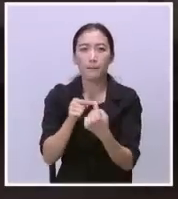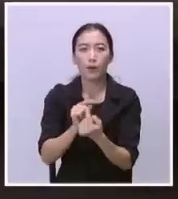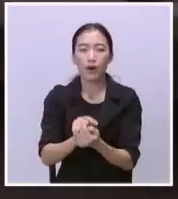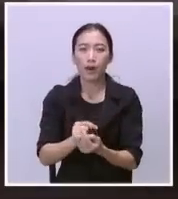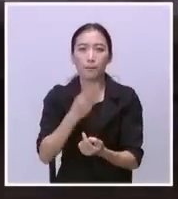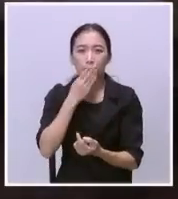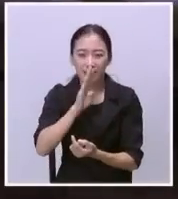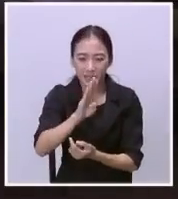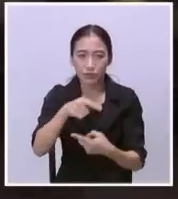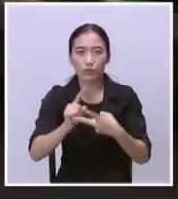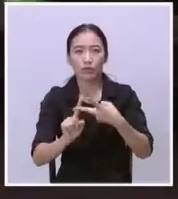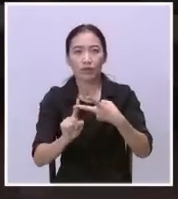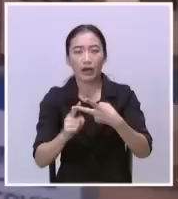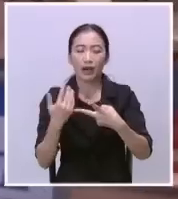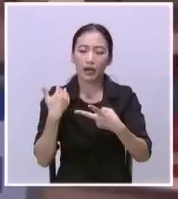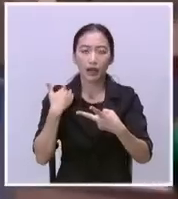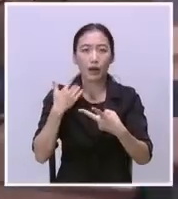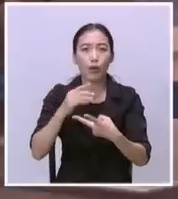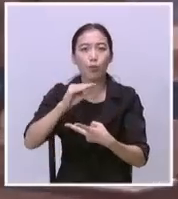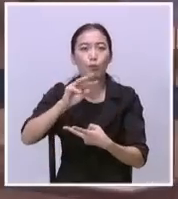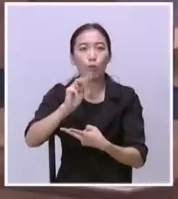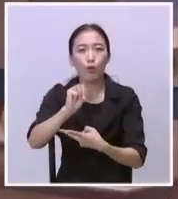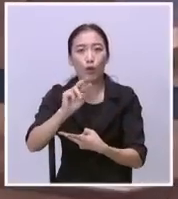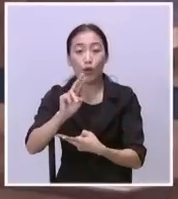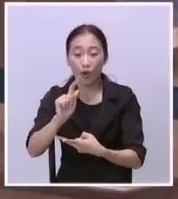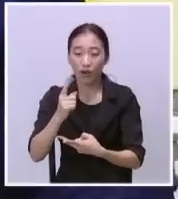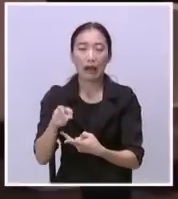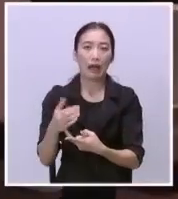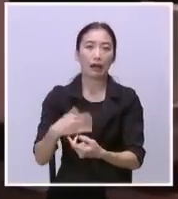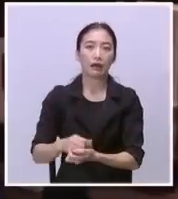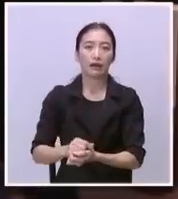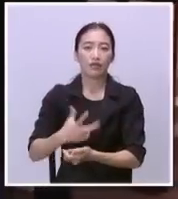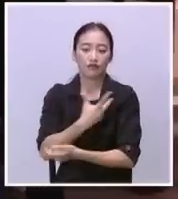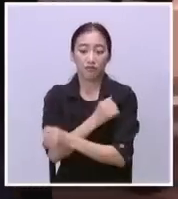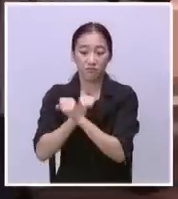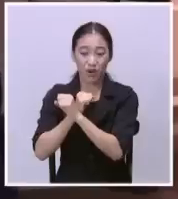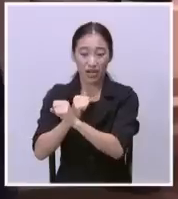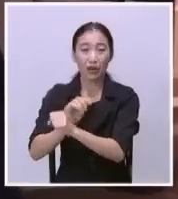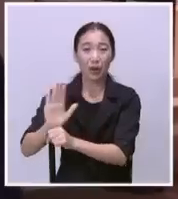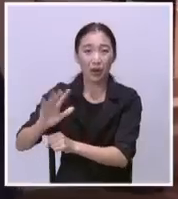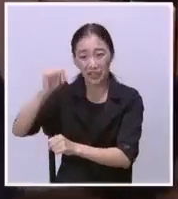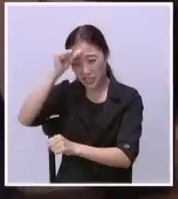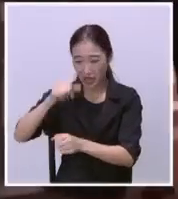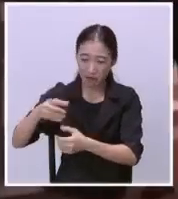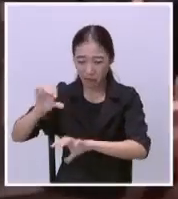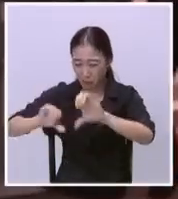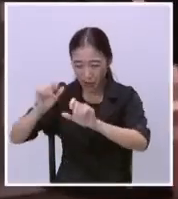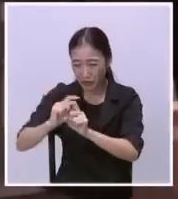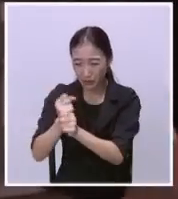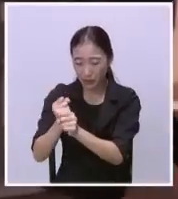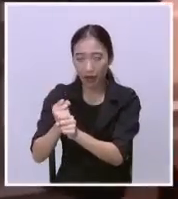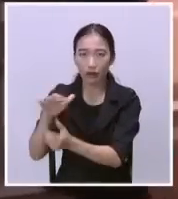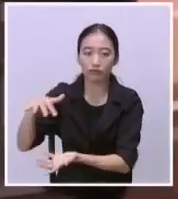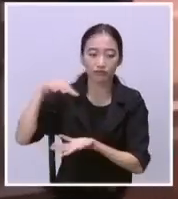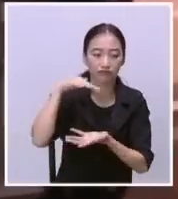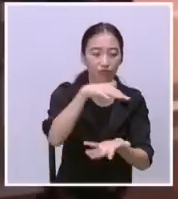ค่ะว่าวัคซีนแอสตราเซเนกาที่ผลิตในอินเดียจะส่งล่าช้าออกไปนะคะเนื่องจากว่าตอนนี้ความต้องการในอินเดียมันมีม